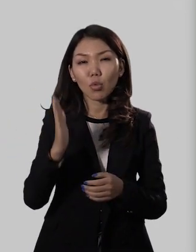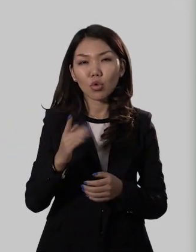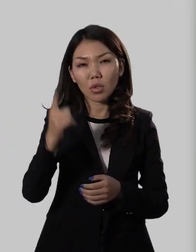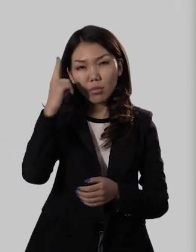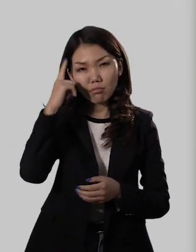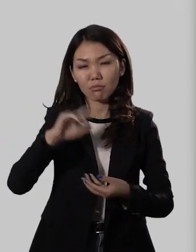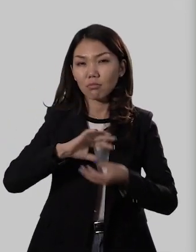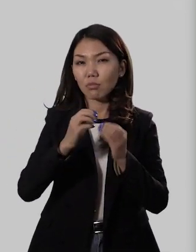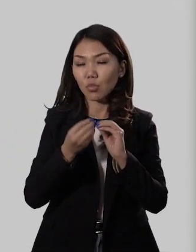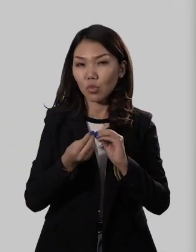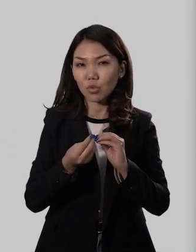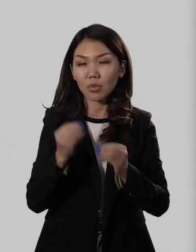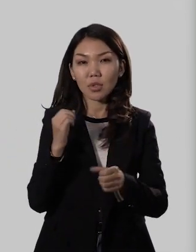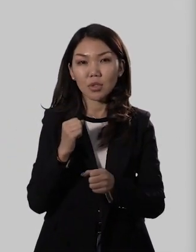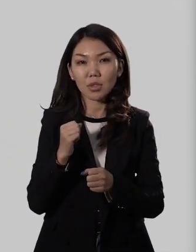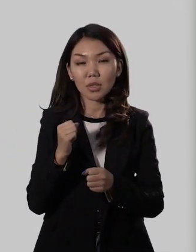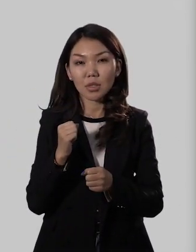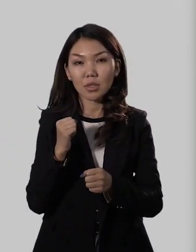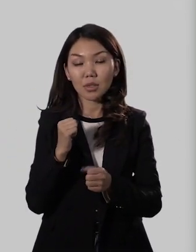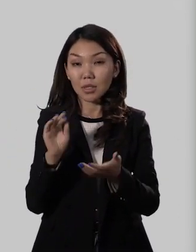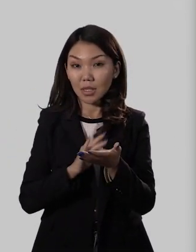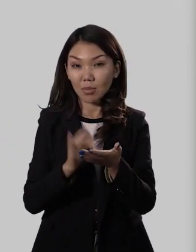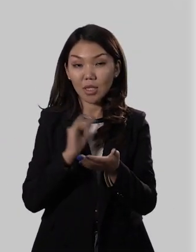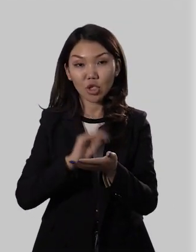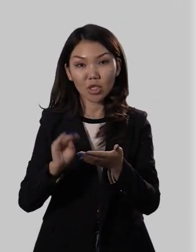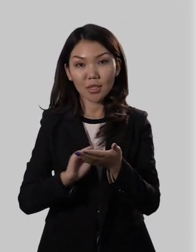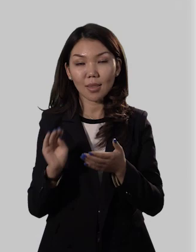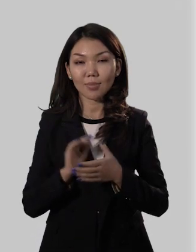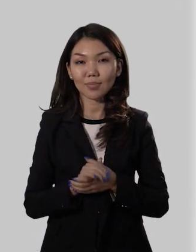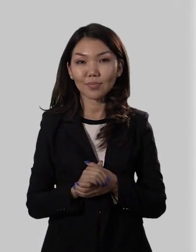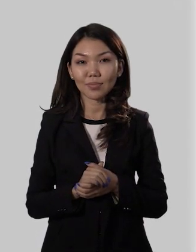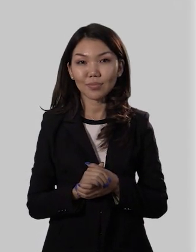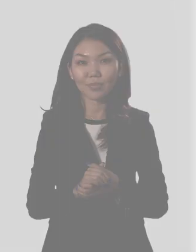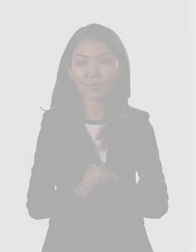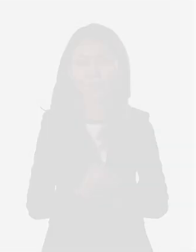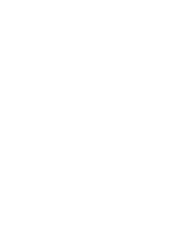божомолдогула. Божомолуңарды дептерге жазгыла.